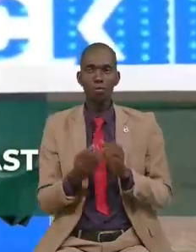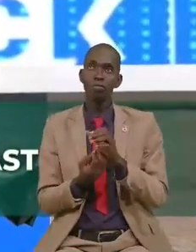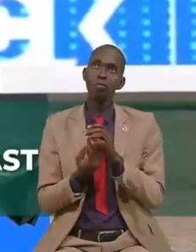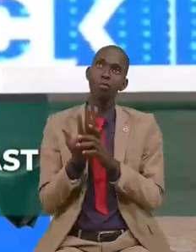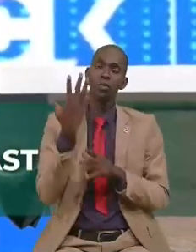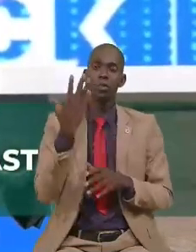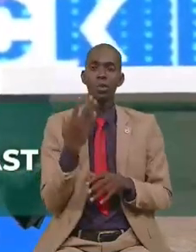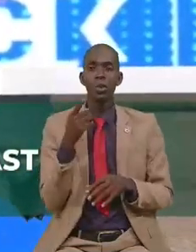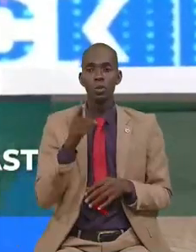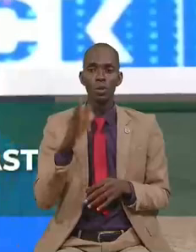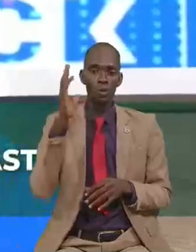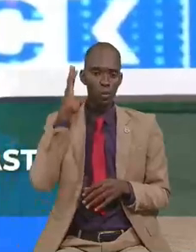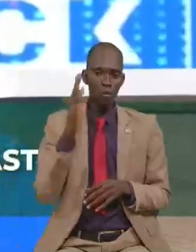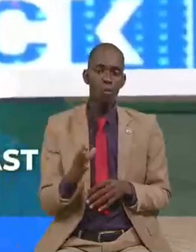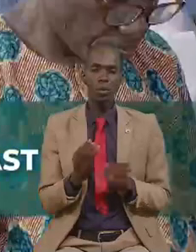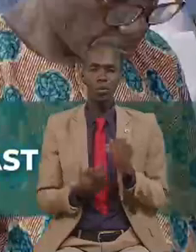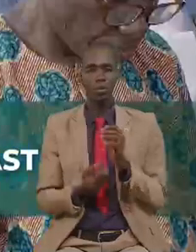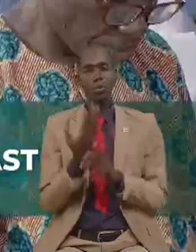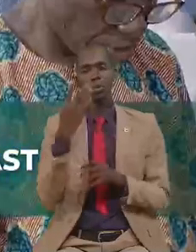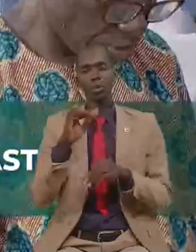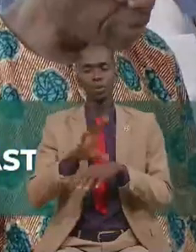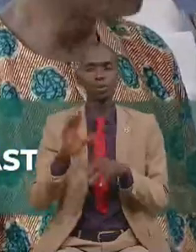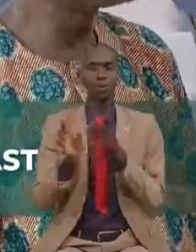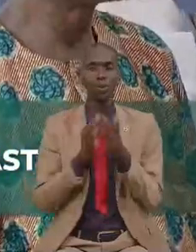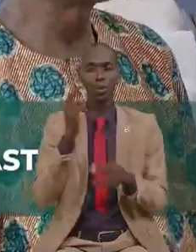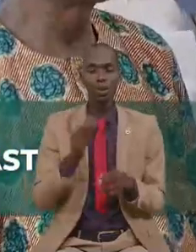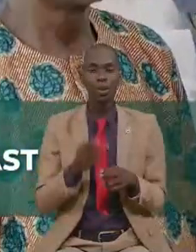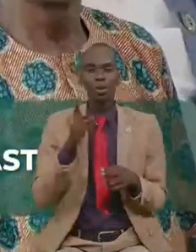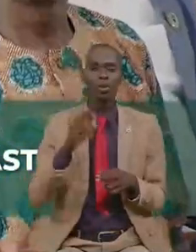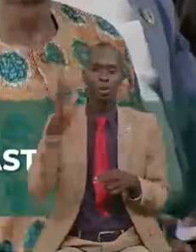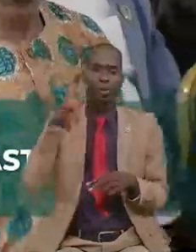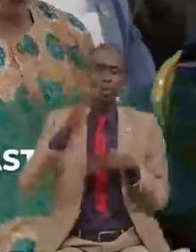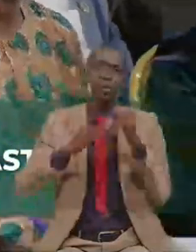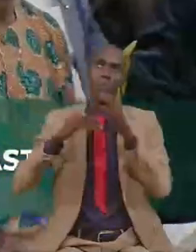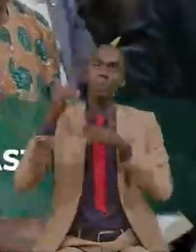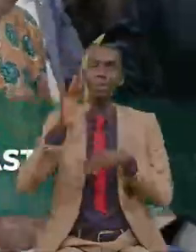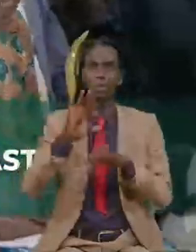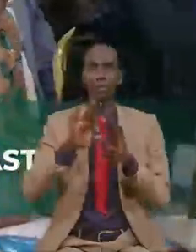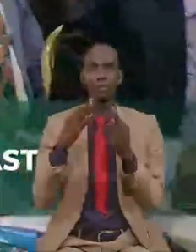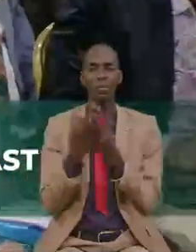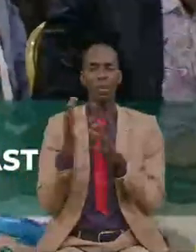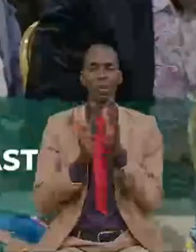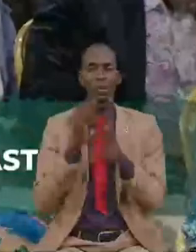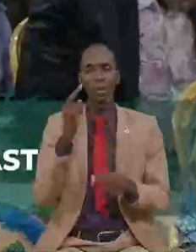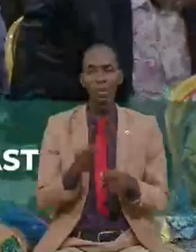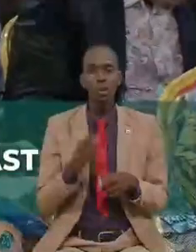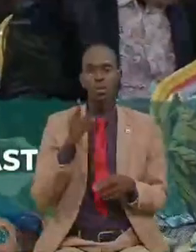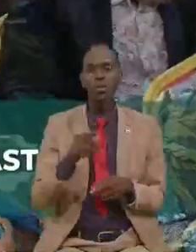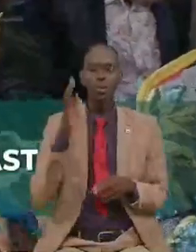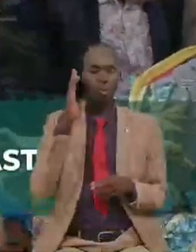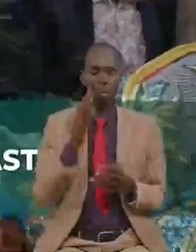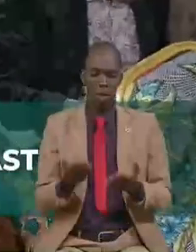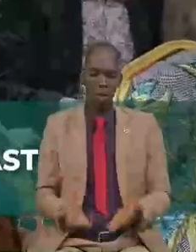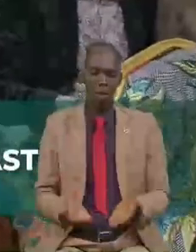Tu vas édifier l'église. Tu vas édifier ta famille. Tu vas